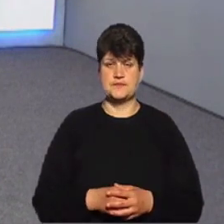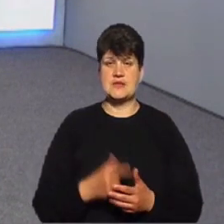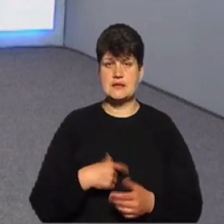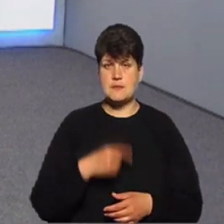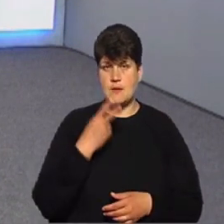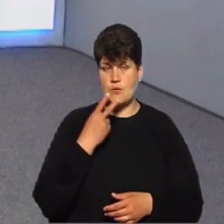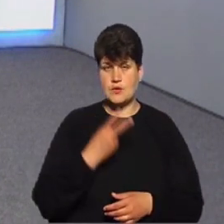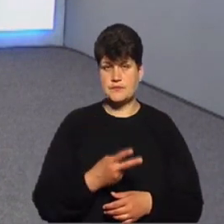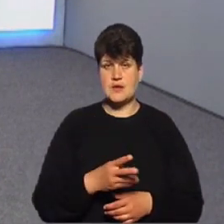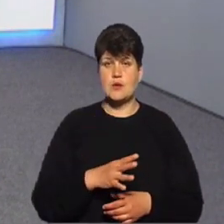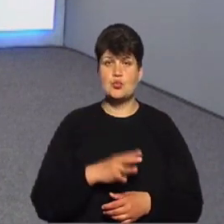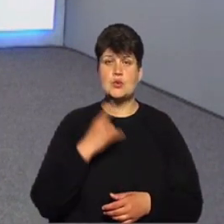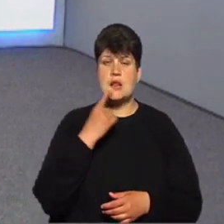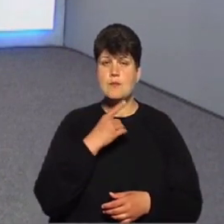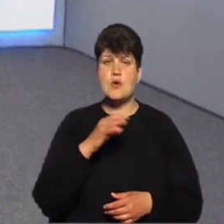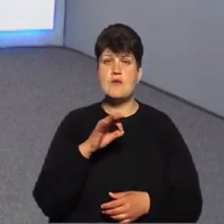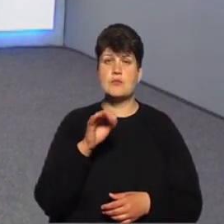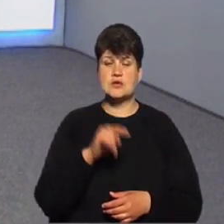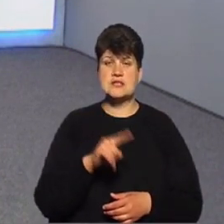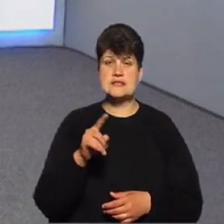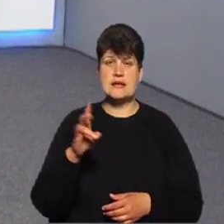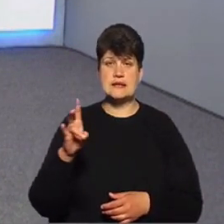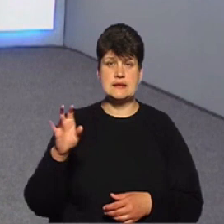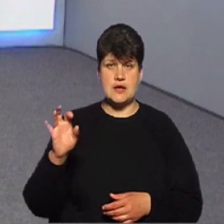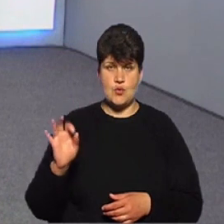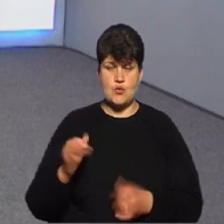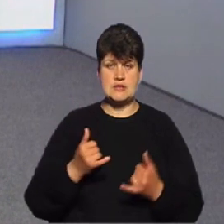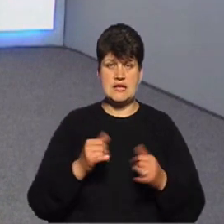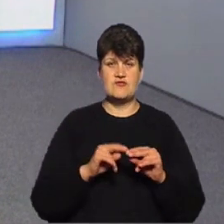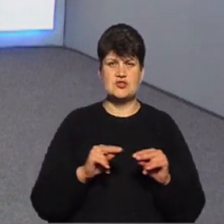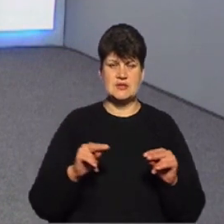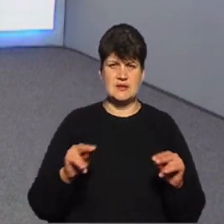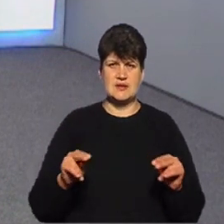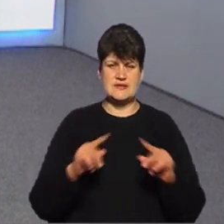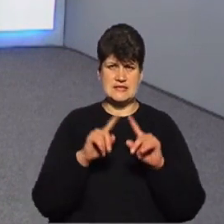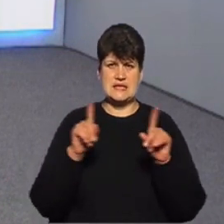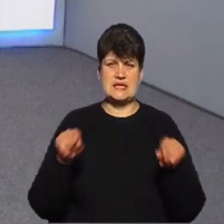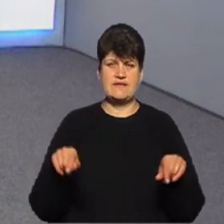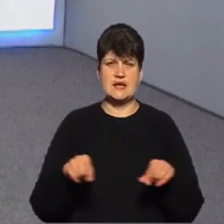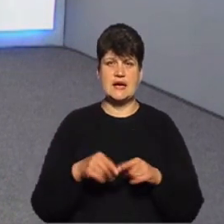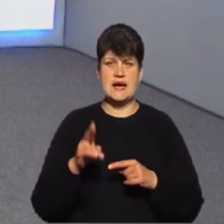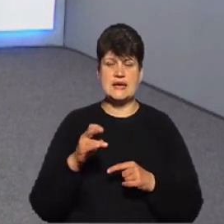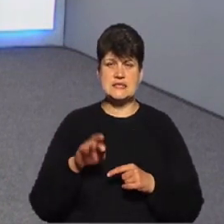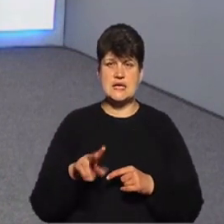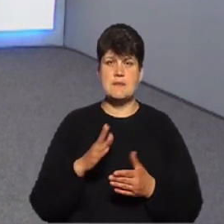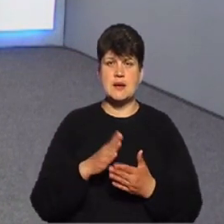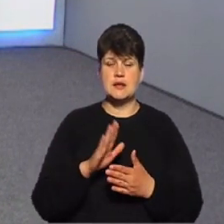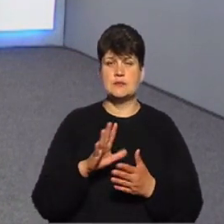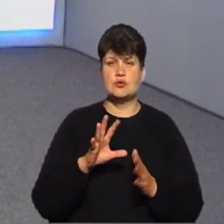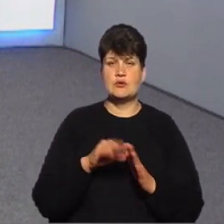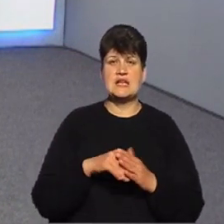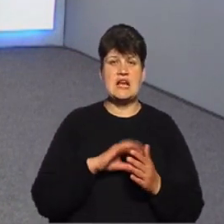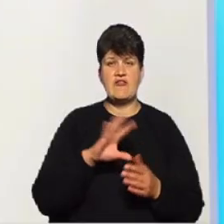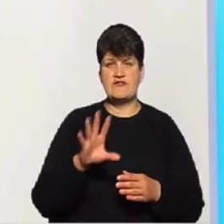показати і продемонструвати. Була мова про те, що ЗНО, ну це не ЗНО для вчителів, це якось сертифікація. Це сертифікація, але вона мала бути впроваджуватися для